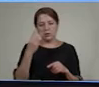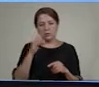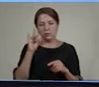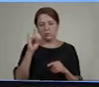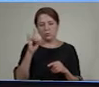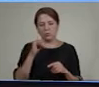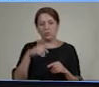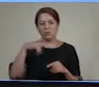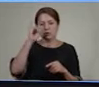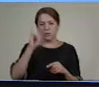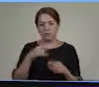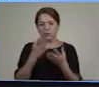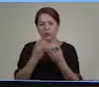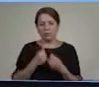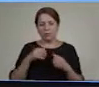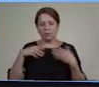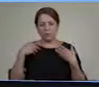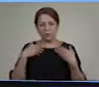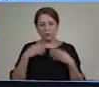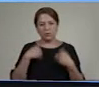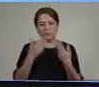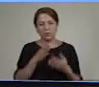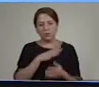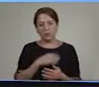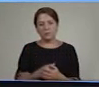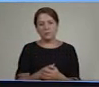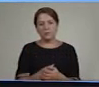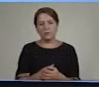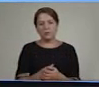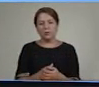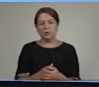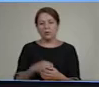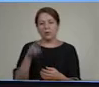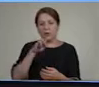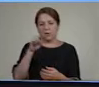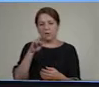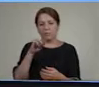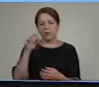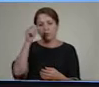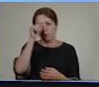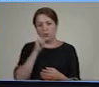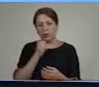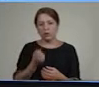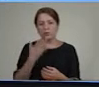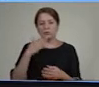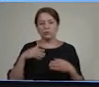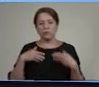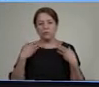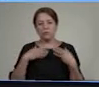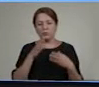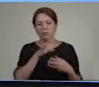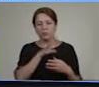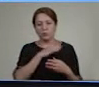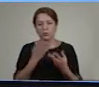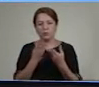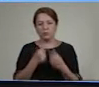daromad, shkafdan olingan daromadlar keltirilgan. Endi yanvar oyida qancha daromad ko'rilganini hisoblash